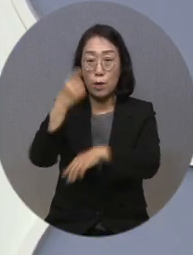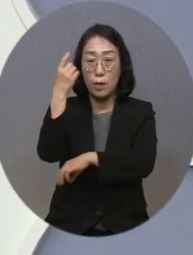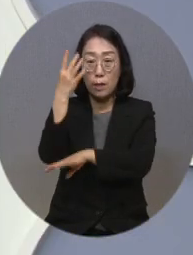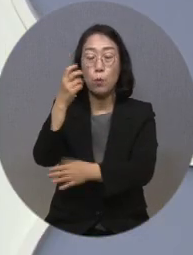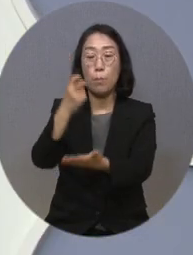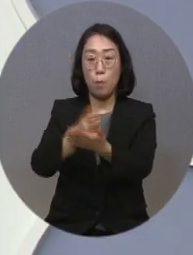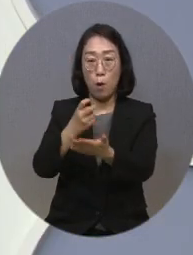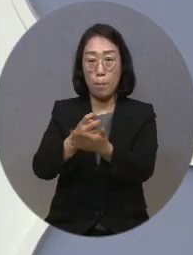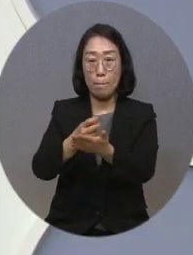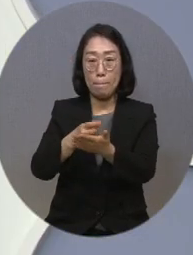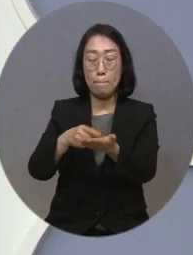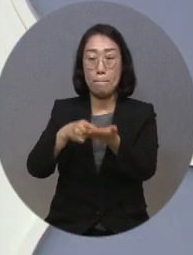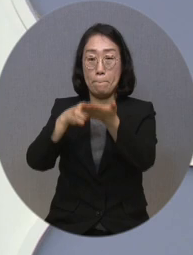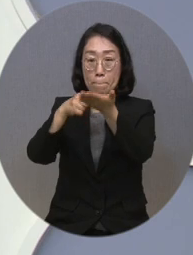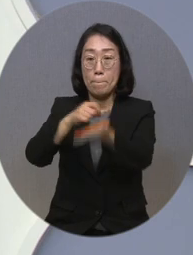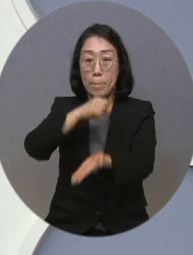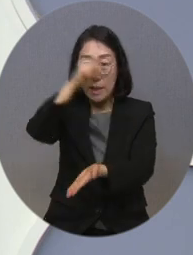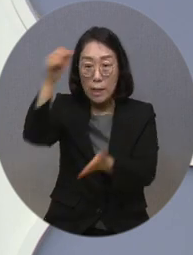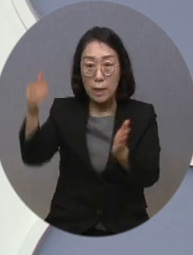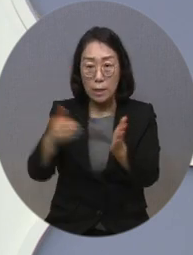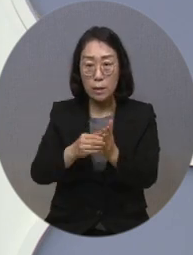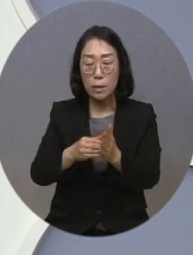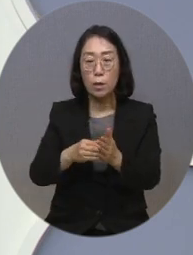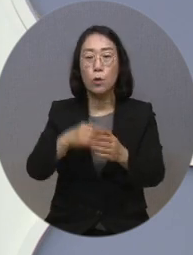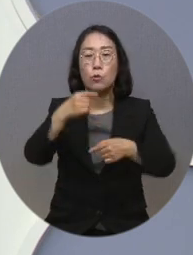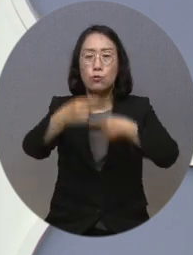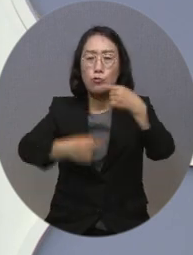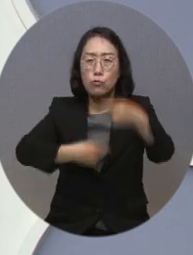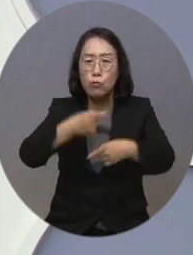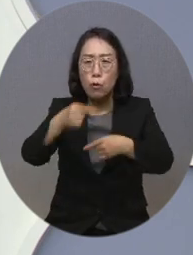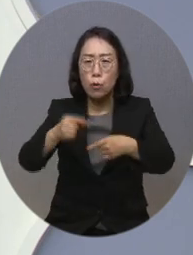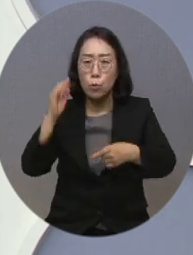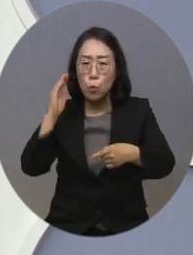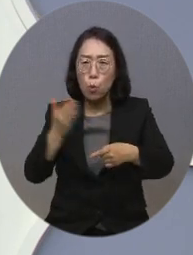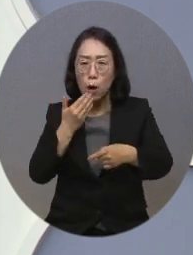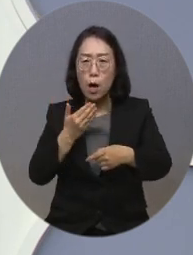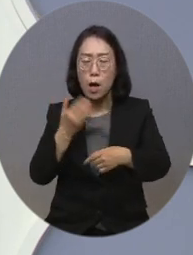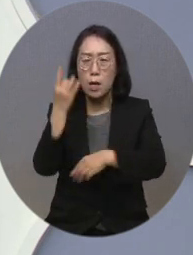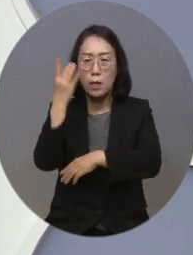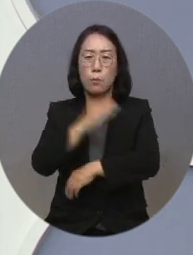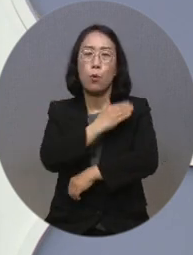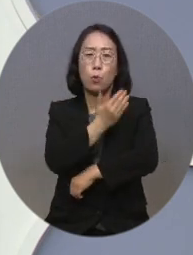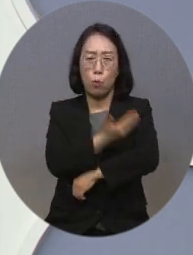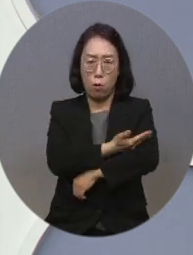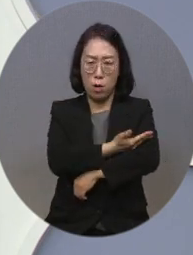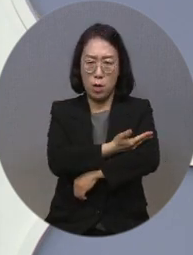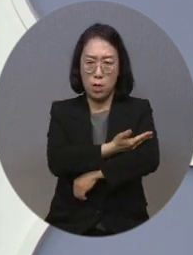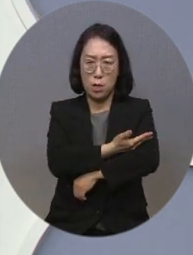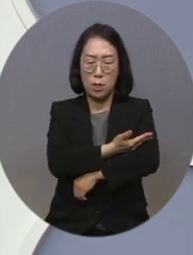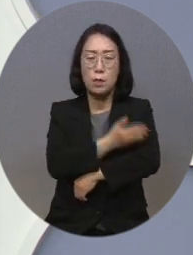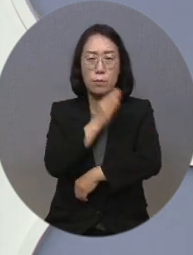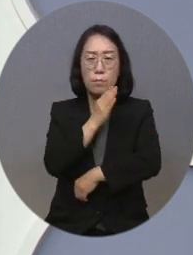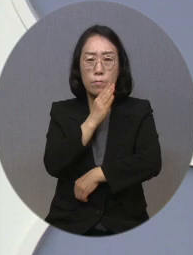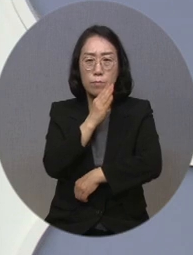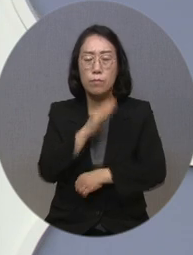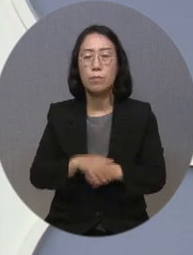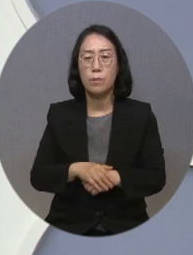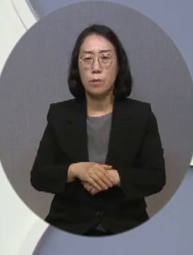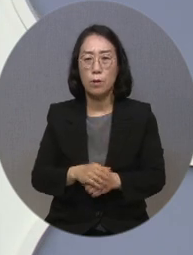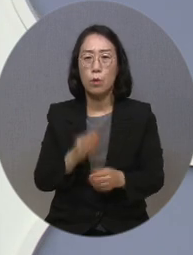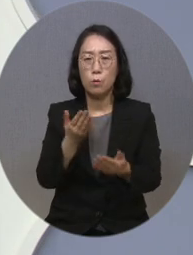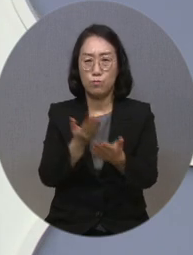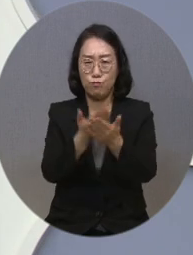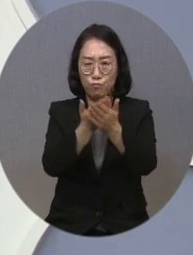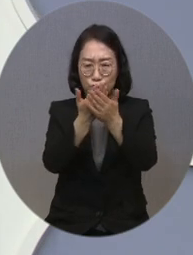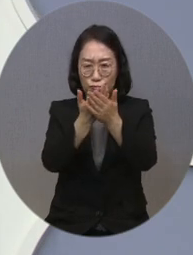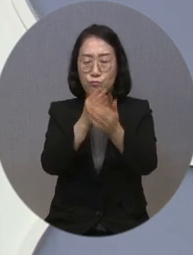통과됐죠. 그 수화가 우리 농아인들의 그 기본권 향상에 굉장한 도움이 됐다고 그래요. 왜냐하면